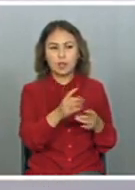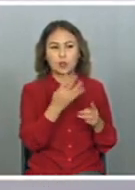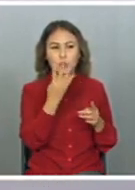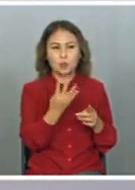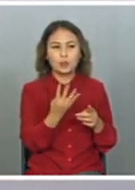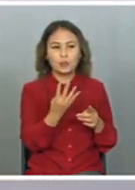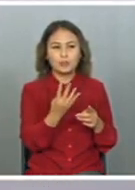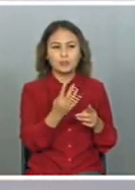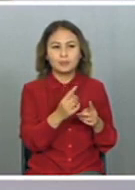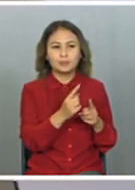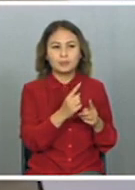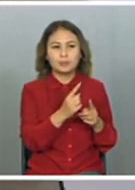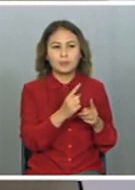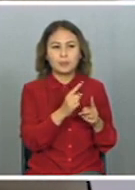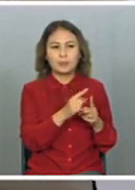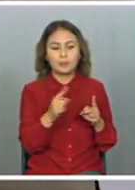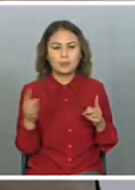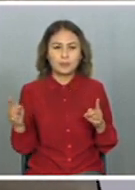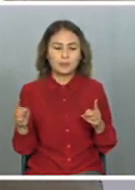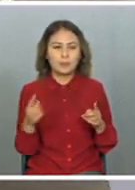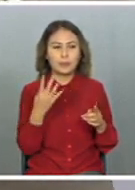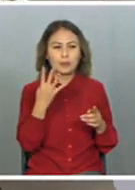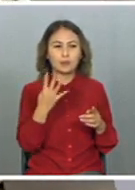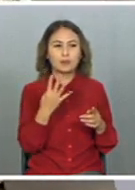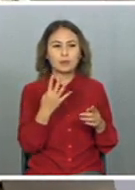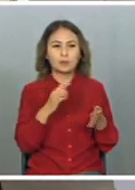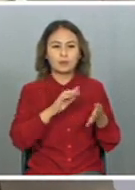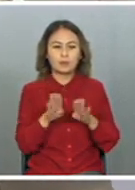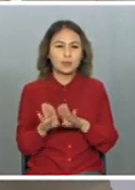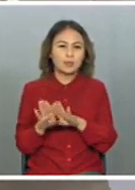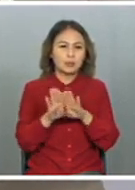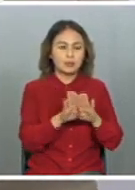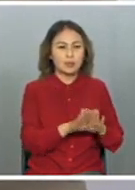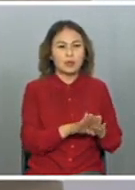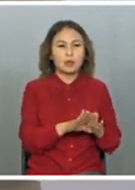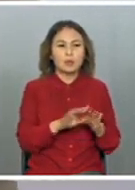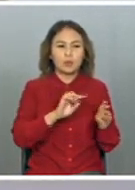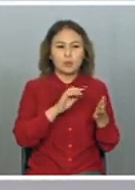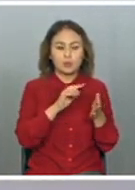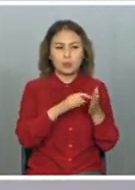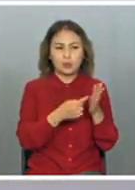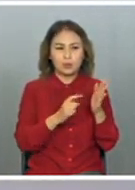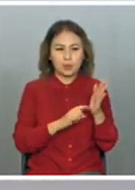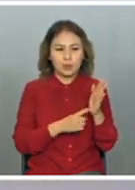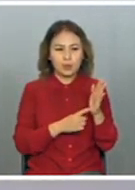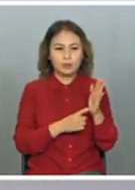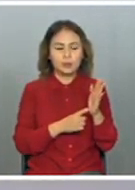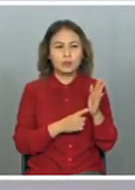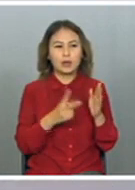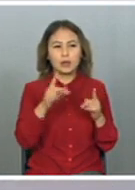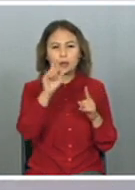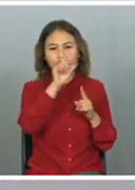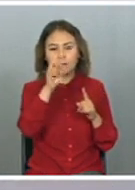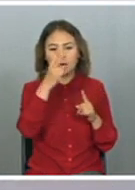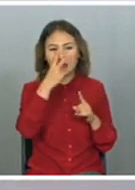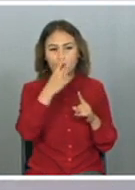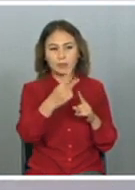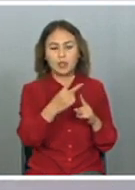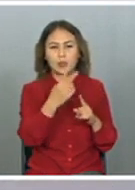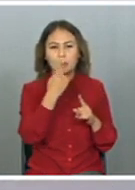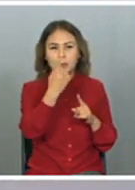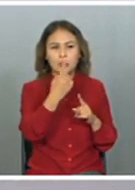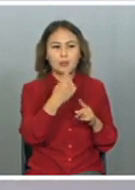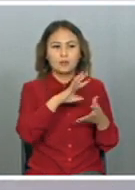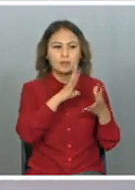бөлімінде. Бірлік кесіндімді 4 бірдей бөлікке бөліп аламын. Және алымына қараймын. Алымында 1 тұр.